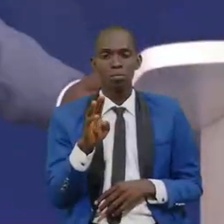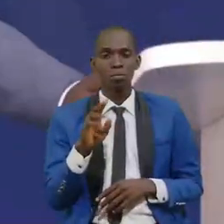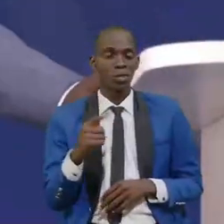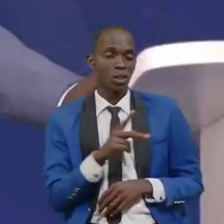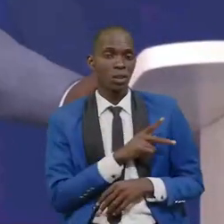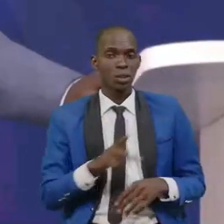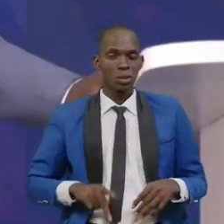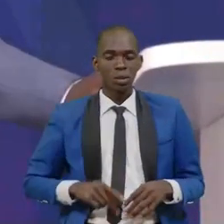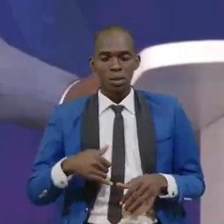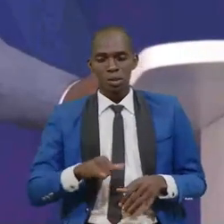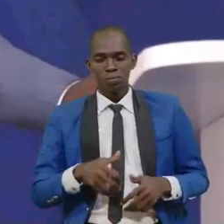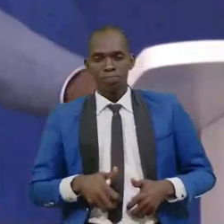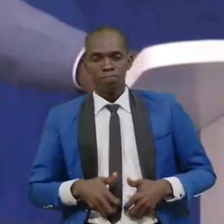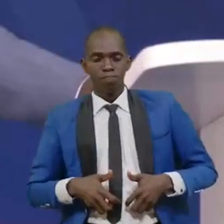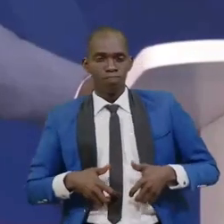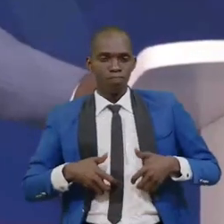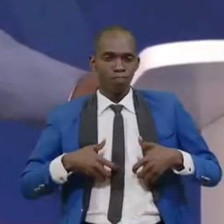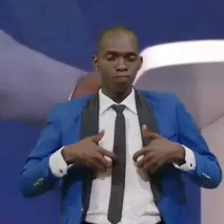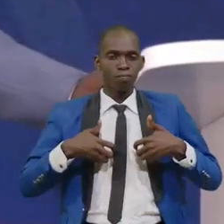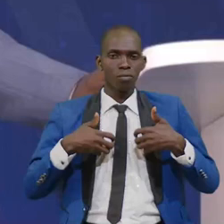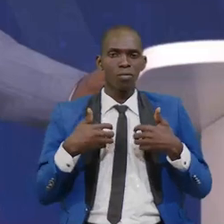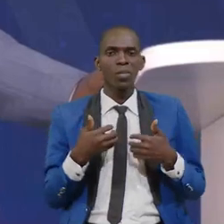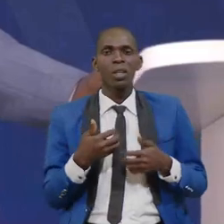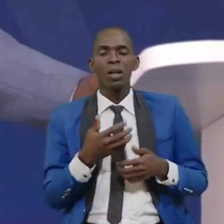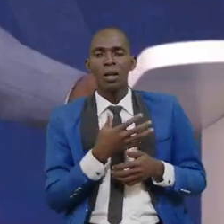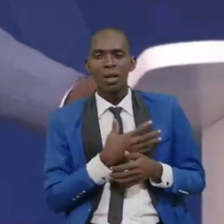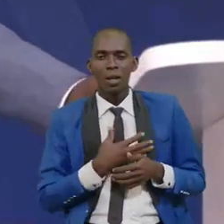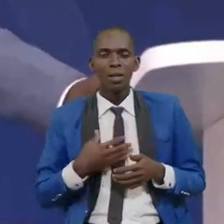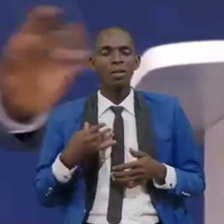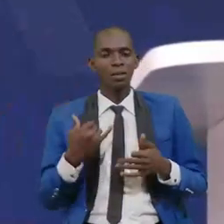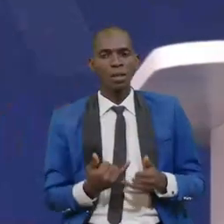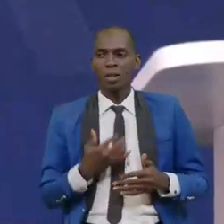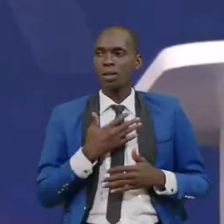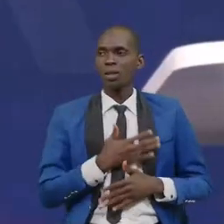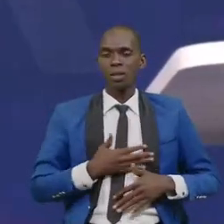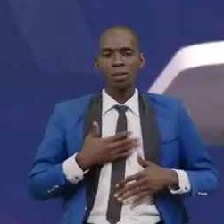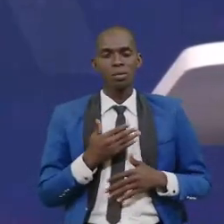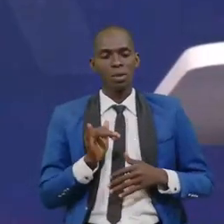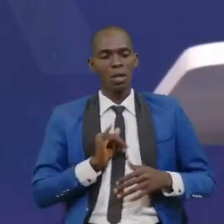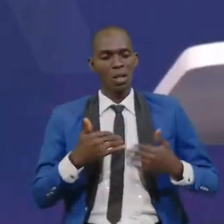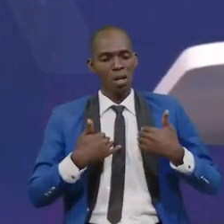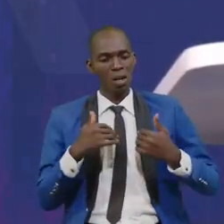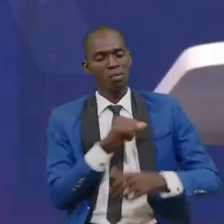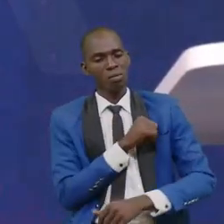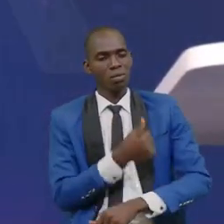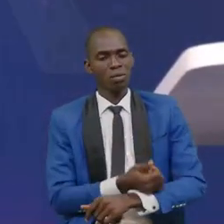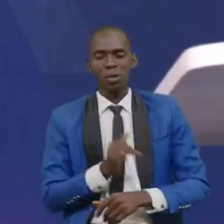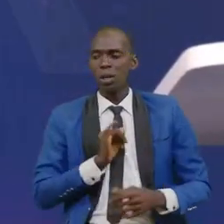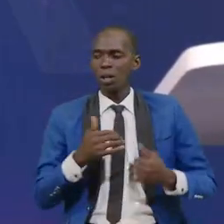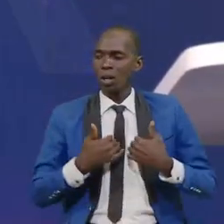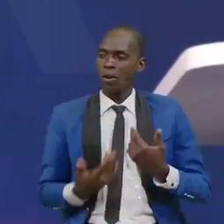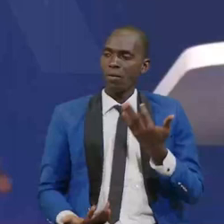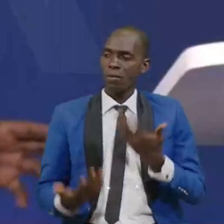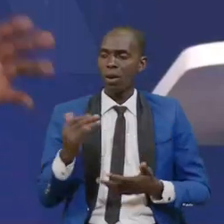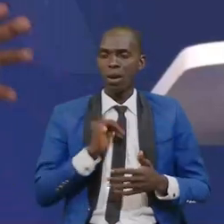il était toujours en fureur et se réjouissait dans son autorité. Il dit, j'ai la fournaise, j'ai